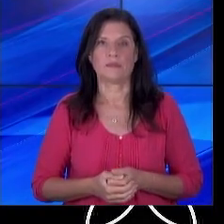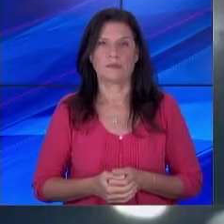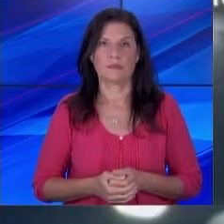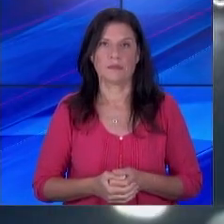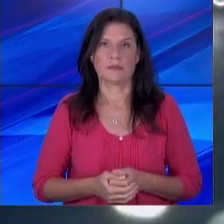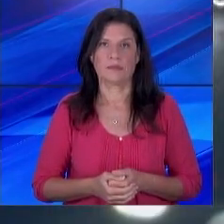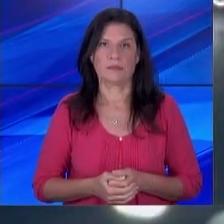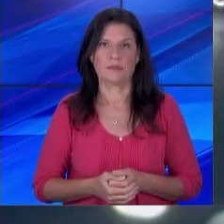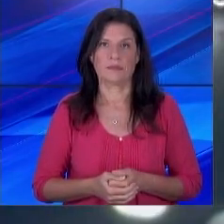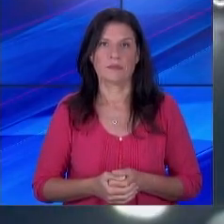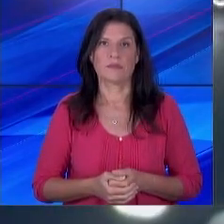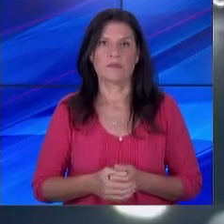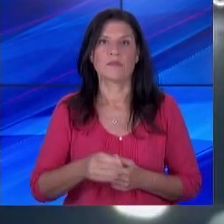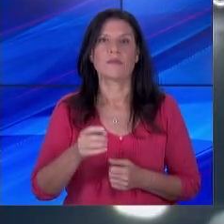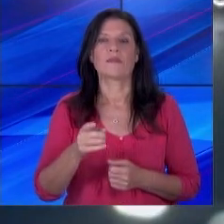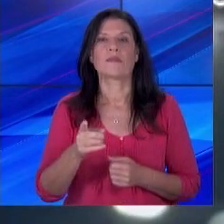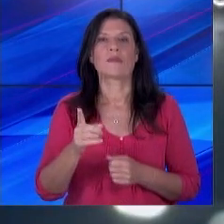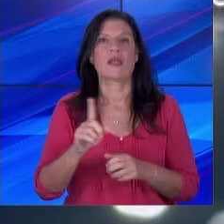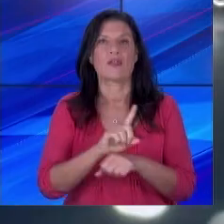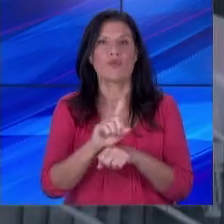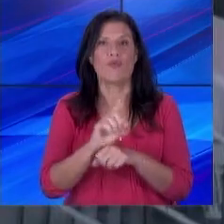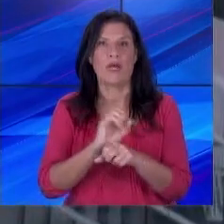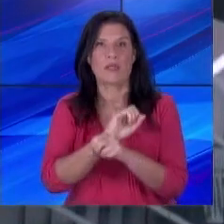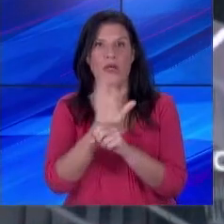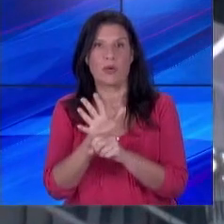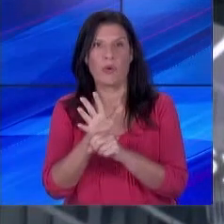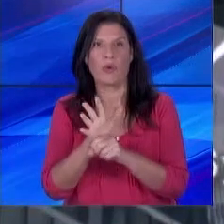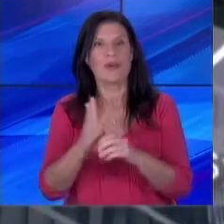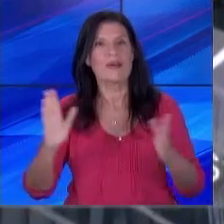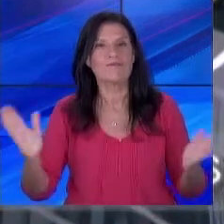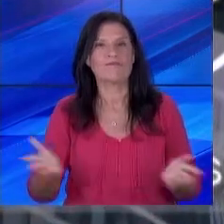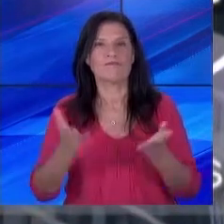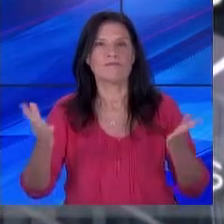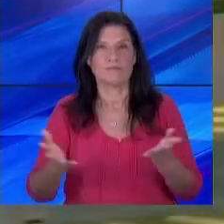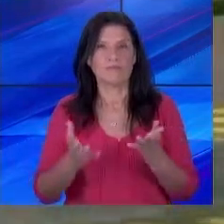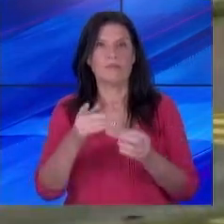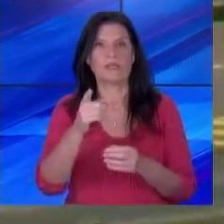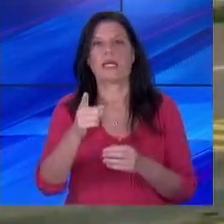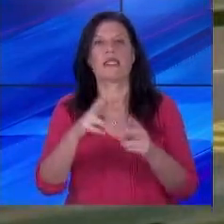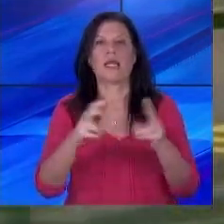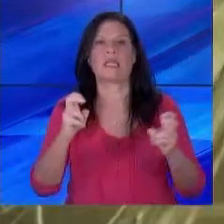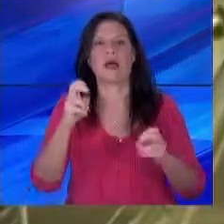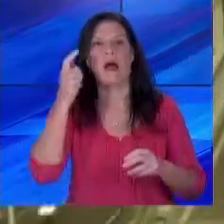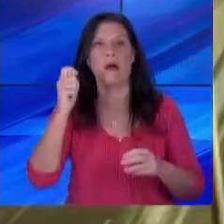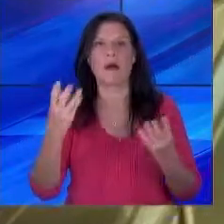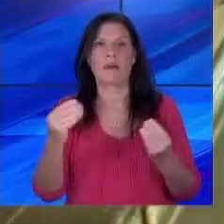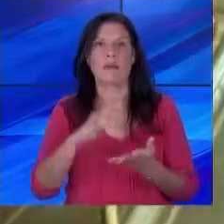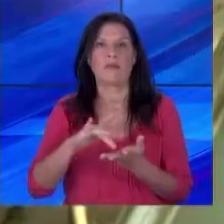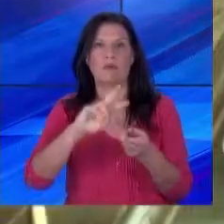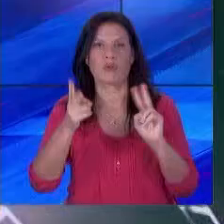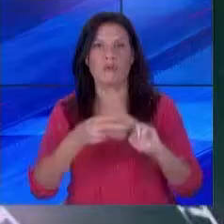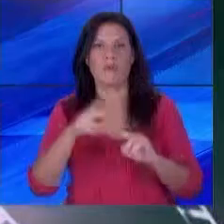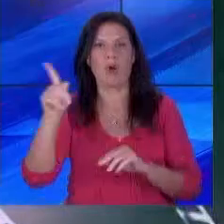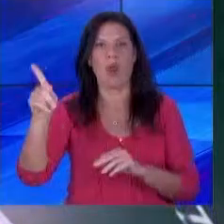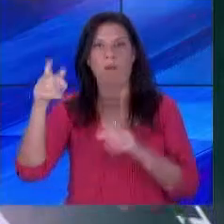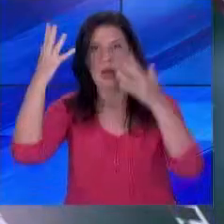city. מגפת הקורונה גרמה להאצת חזון העיר החכמה בלא מעט מקומות בעולם. מאמסטרדם ועד ניו יורק